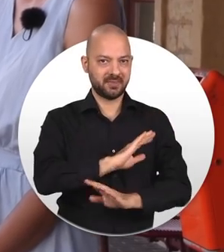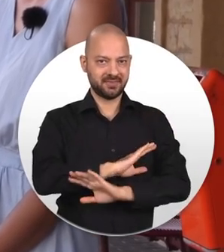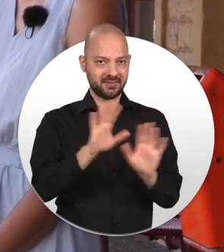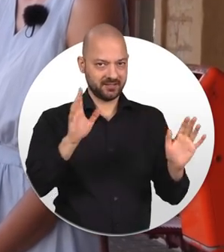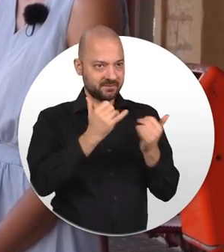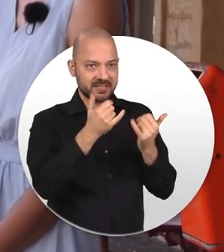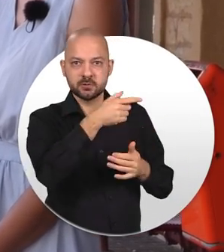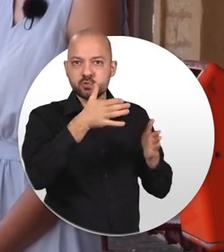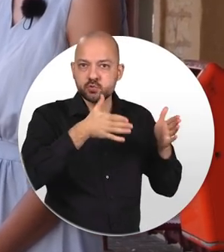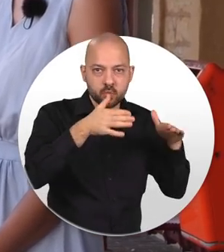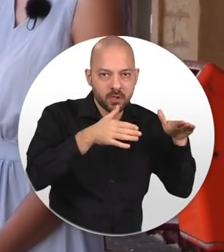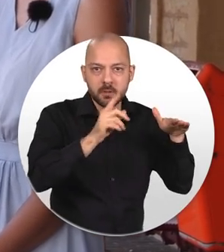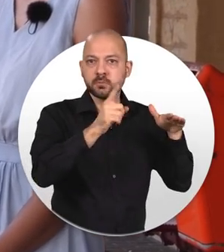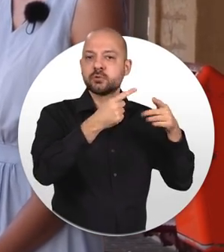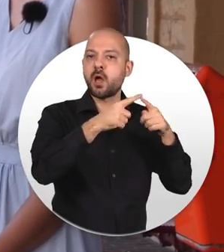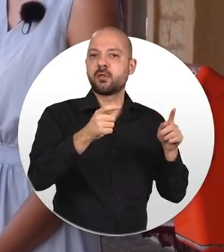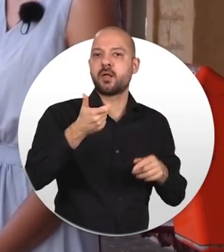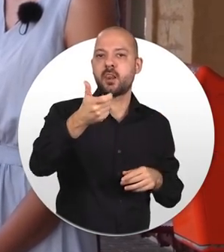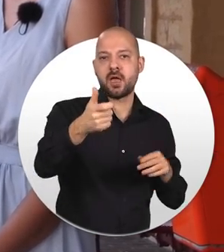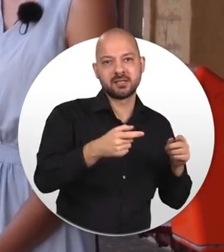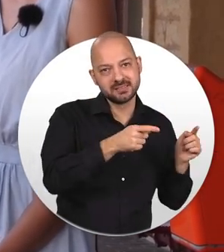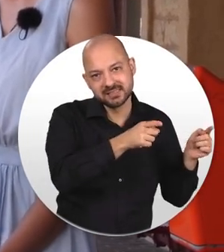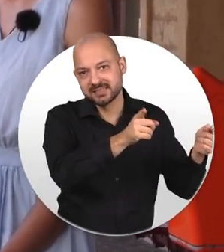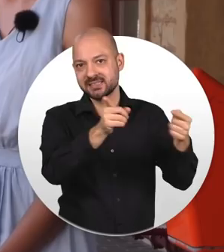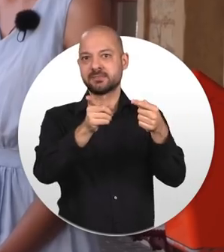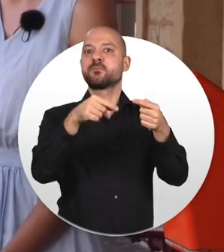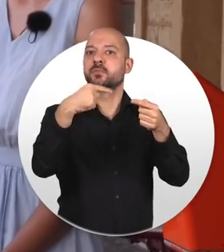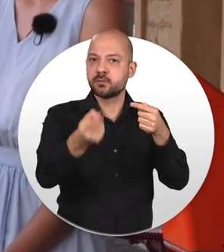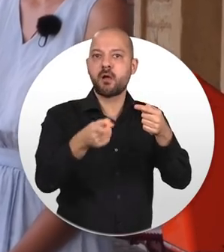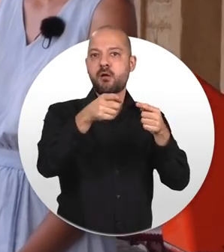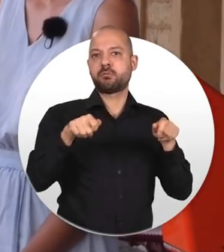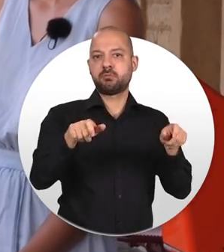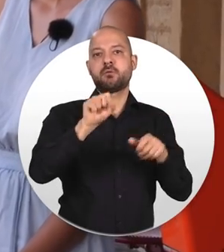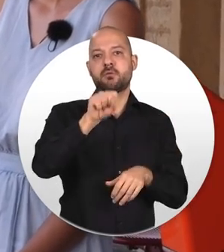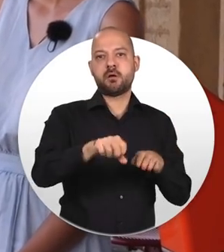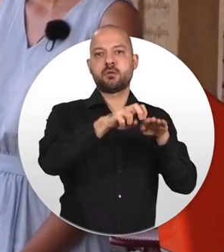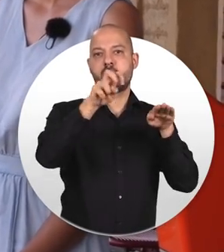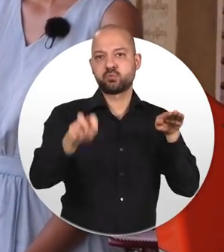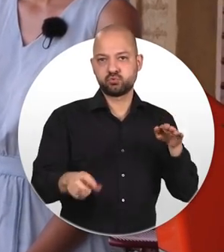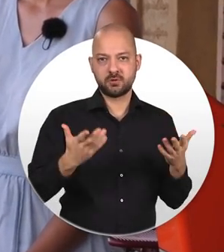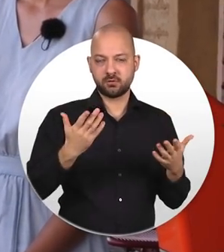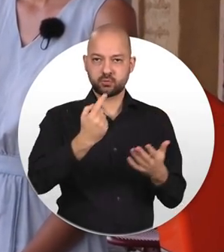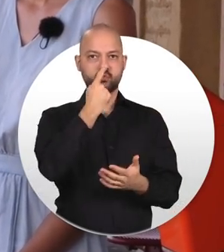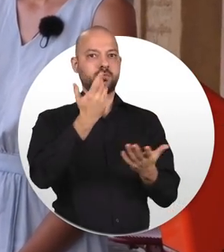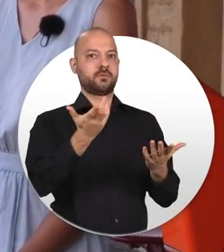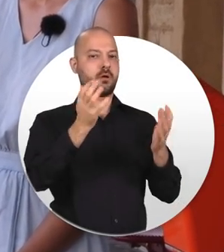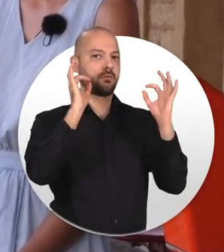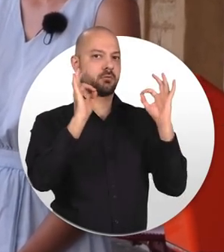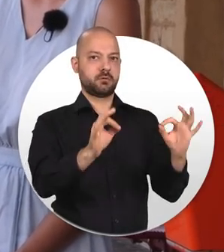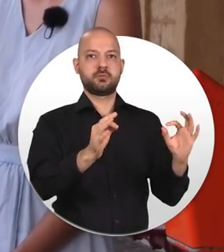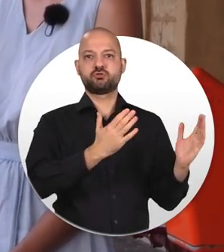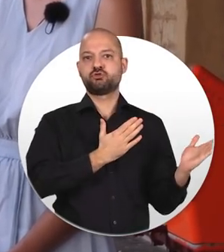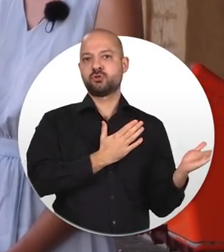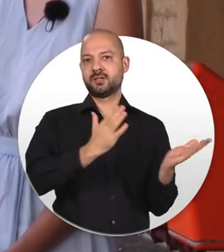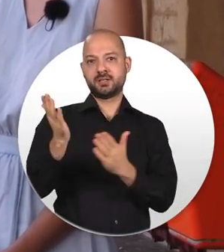dass die Person kommt auf diesem Kehl rausklammern. Also das war wirklich, wie die eben so schön, spielt schön daneben gegangen. Und der